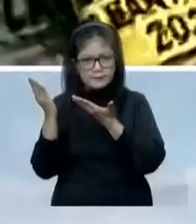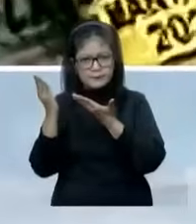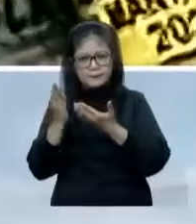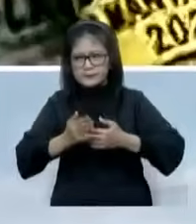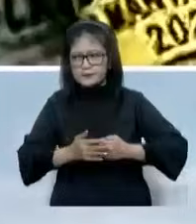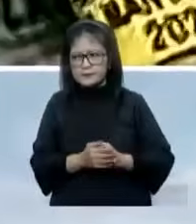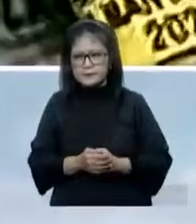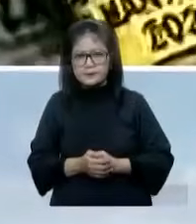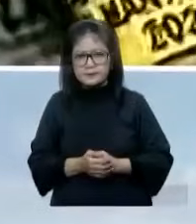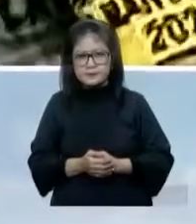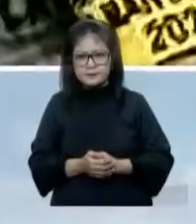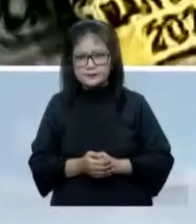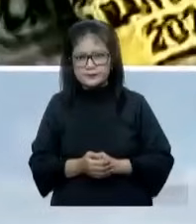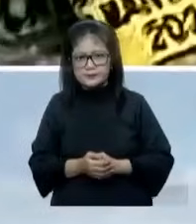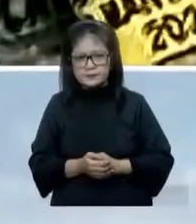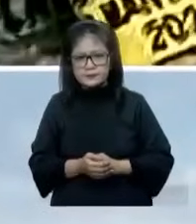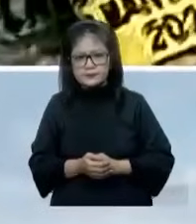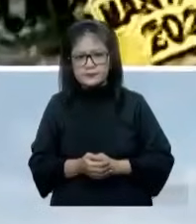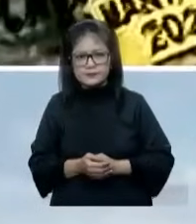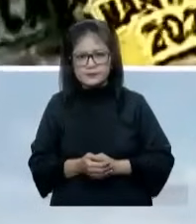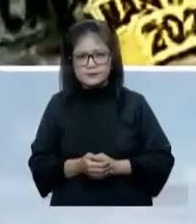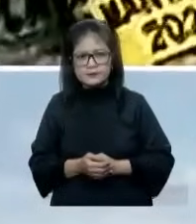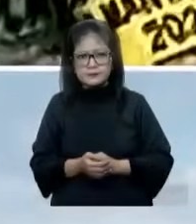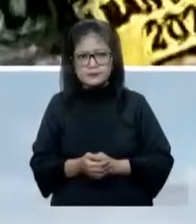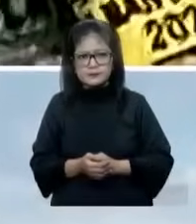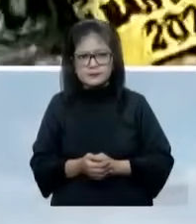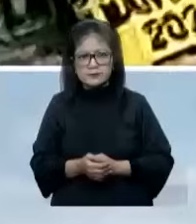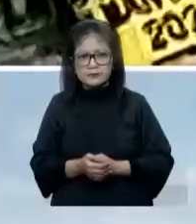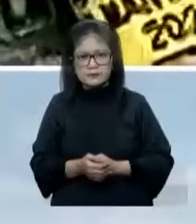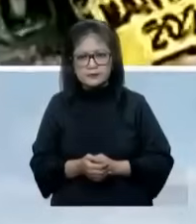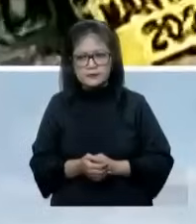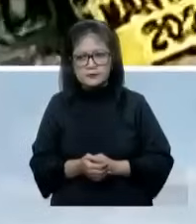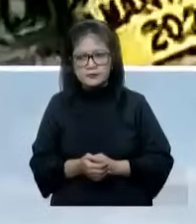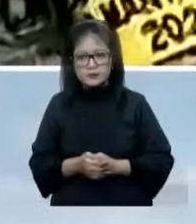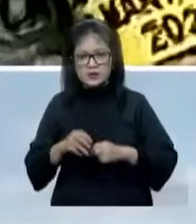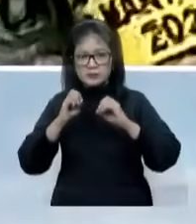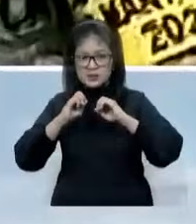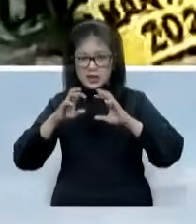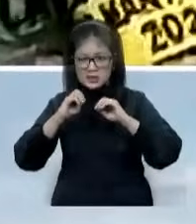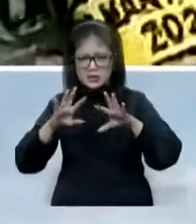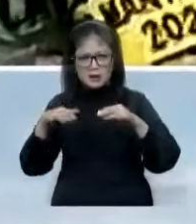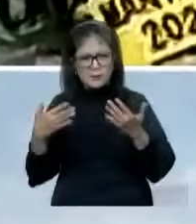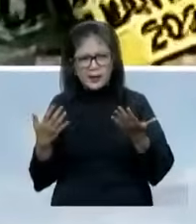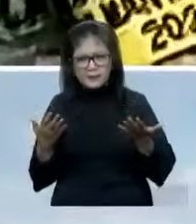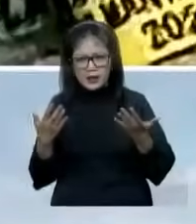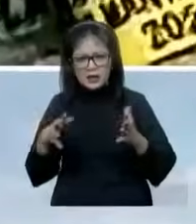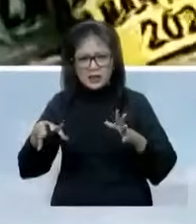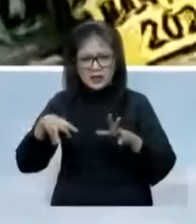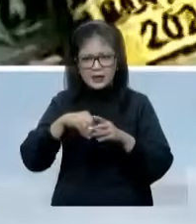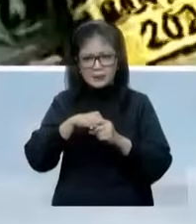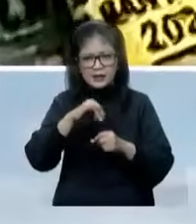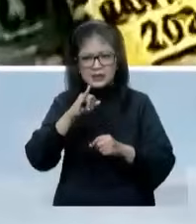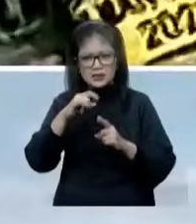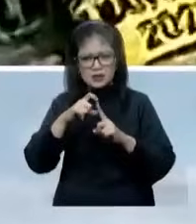bisa dijelaskan baik selamat siang pak bisa dijelaskan Bagaimana keterlibatan Yuda Ariandi ini kekasih dari